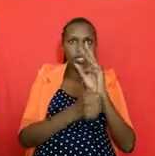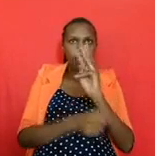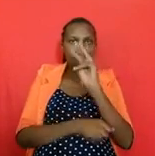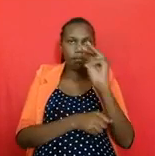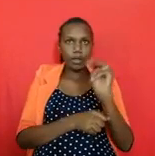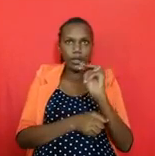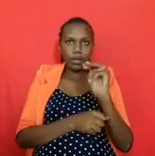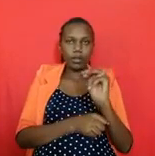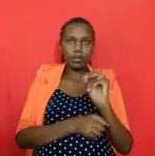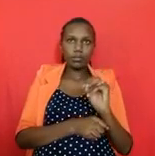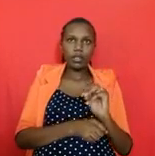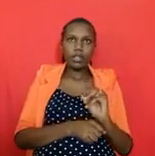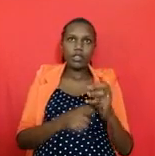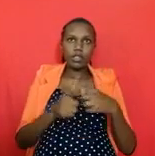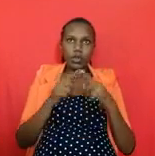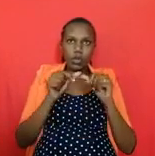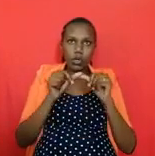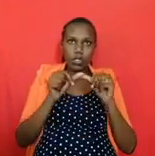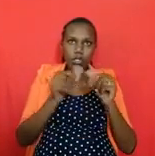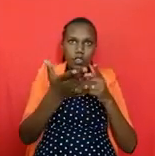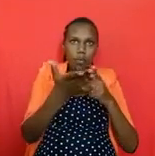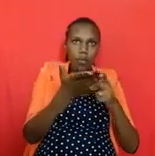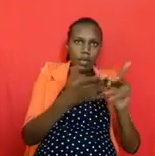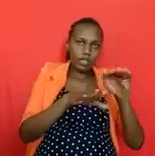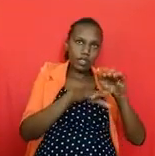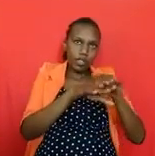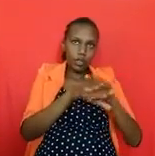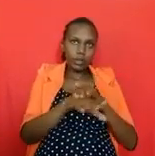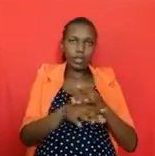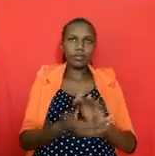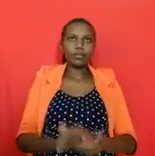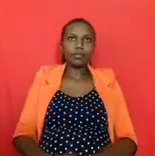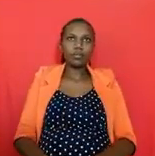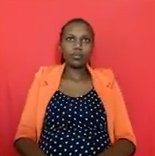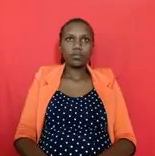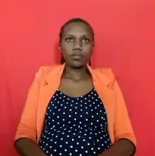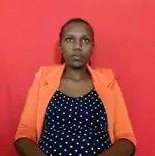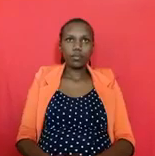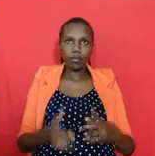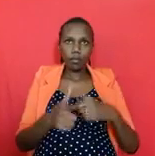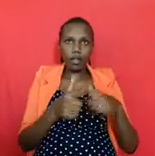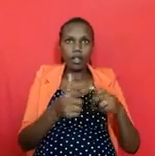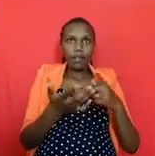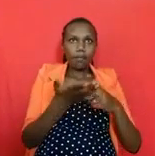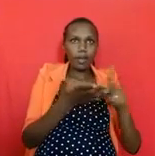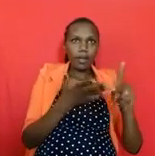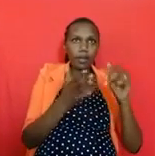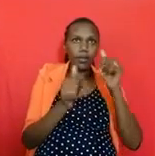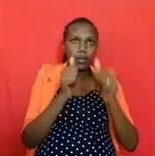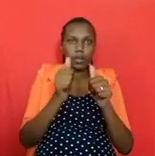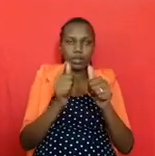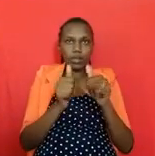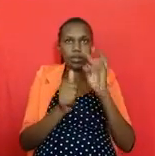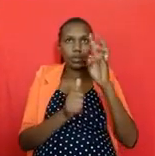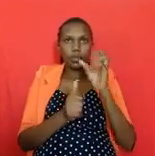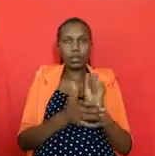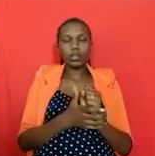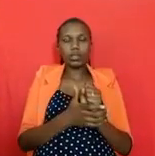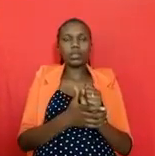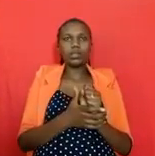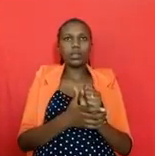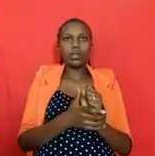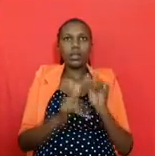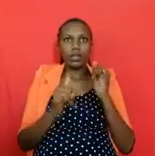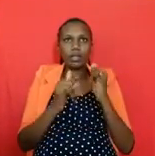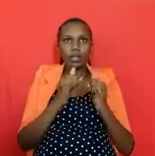113 nĩ mũgũthiĩ mũkĩrĩhaga o kahora o kahora namo mathirĩ marĩa mwarĩ namo mwaka-inĩ ũcio mwaka ũgĩthira